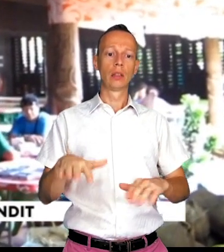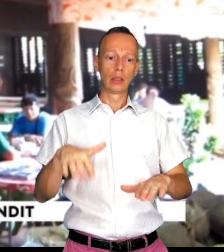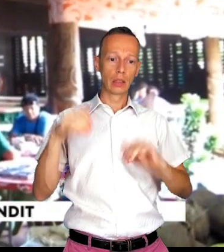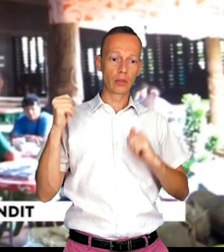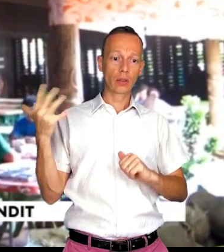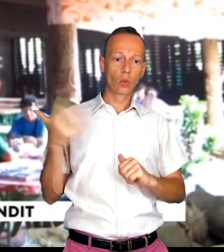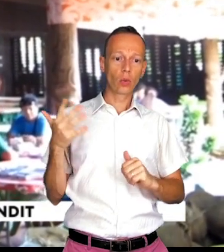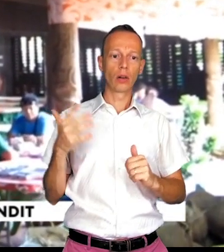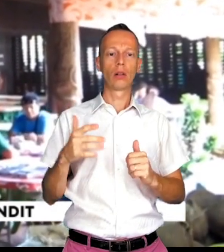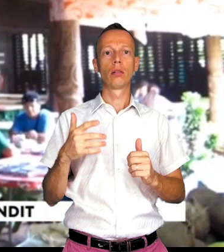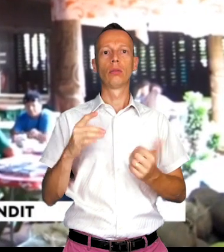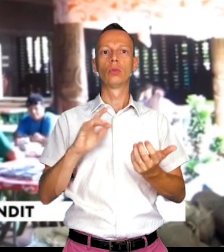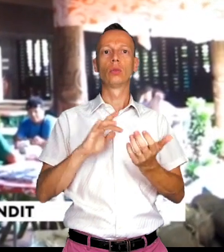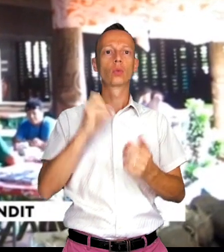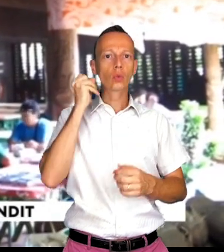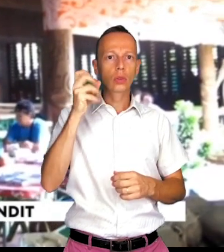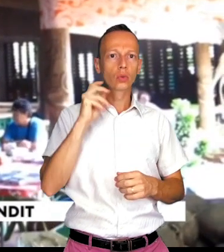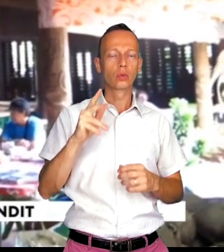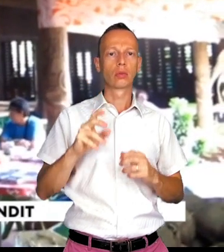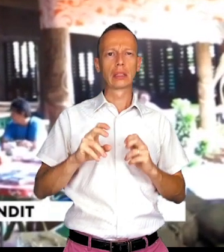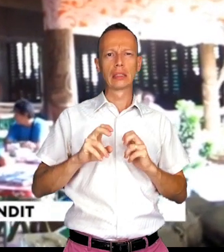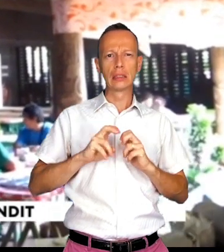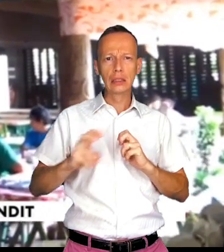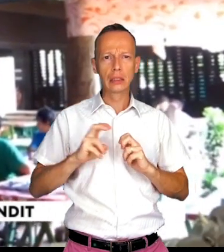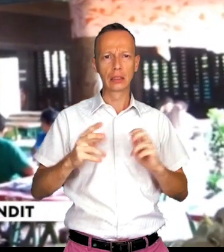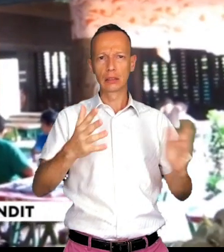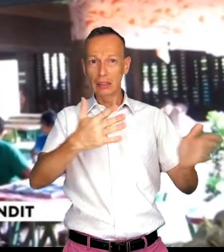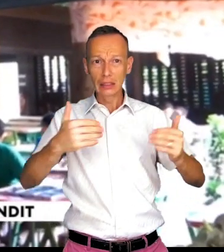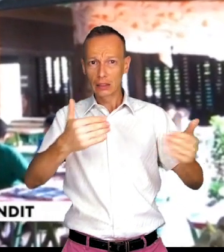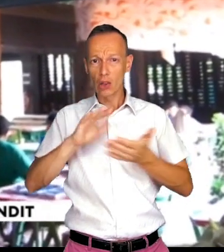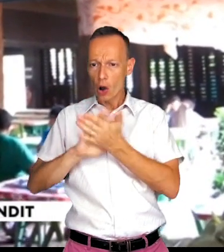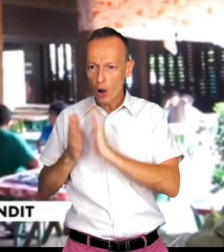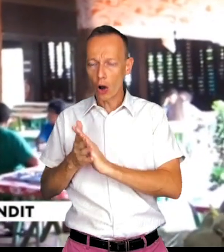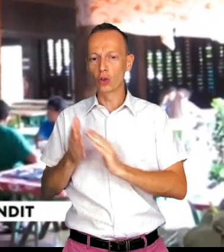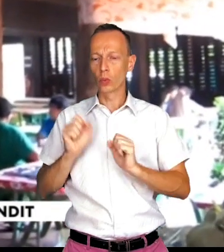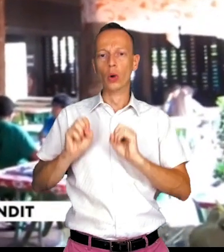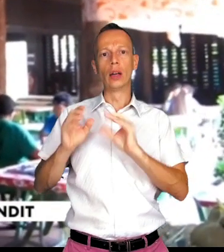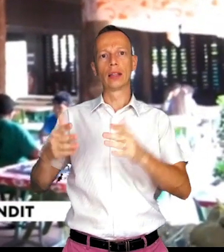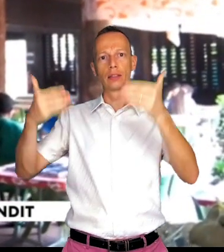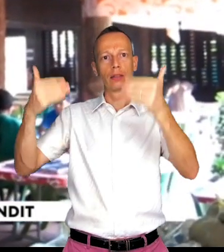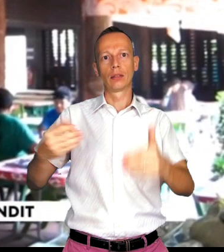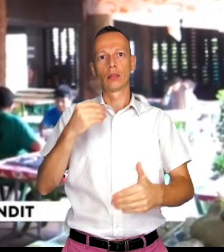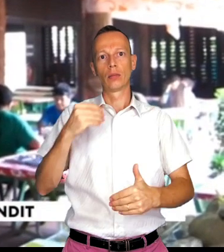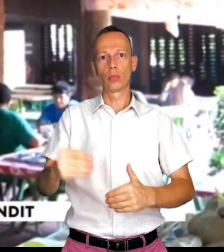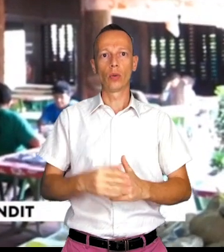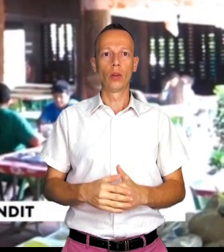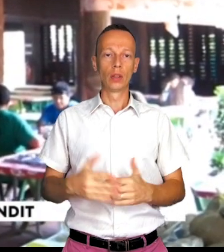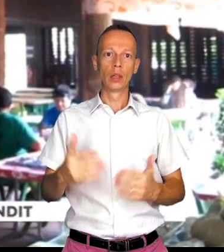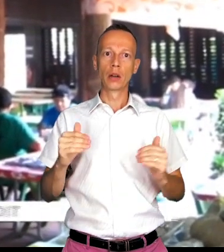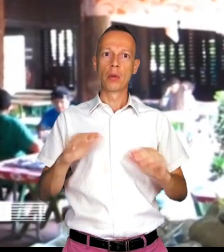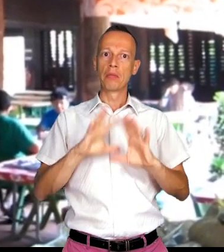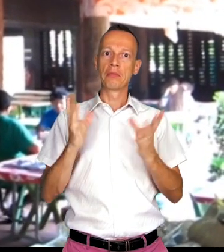mieux. Je n pas à rentrer tous les jours mes légumes dans les bacs.